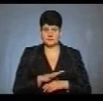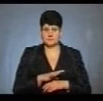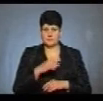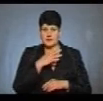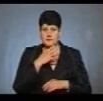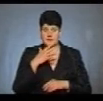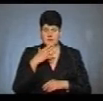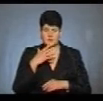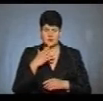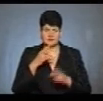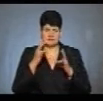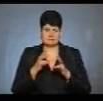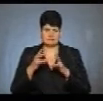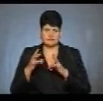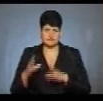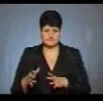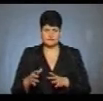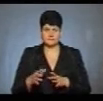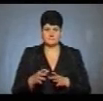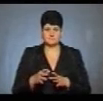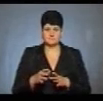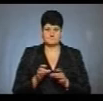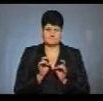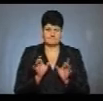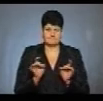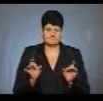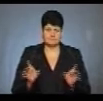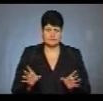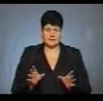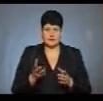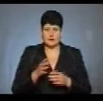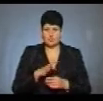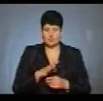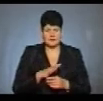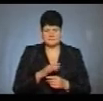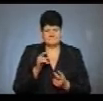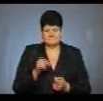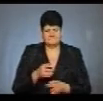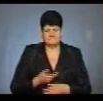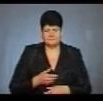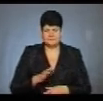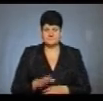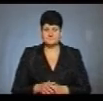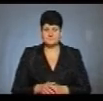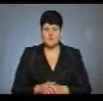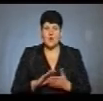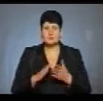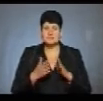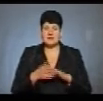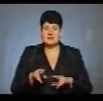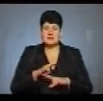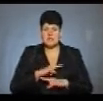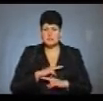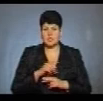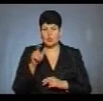багато політравм. Політравми були, які були несумісні з життям. Обставини загибелі людини